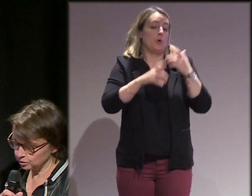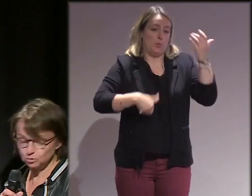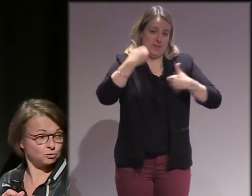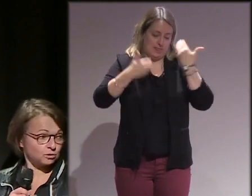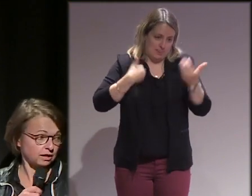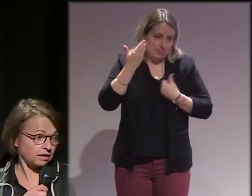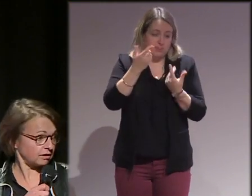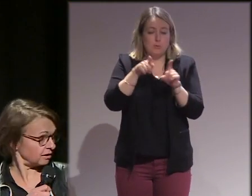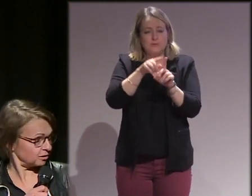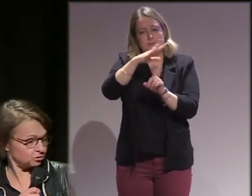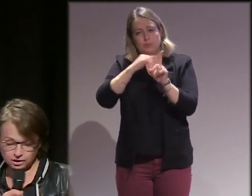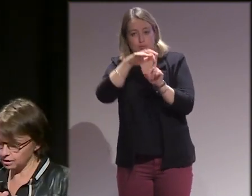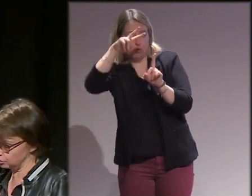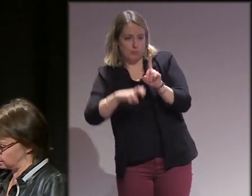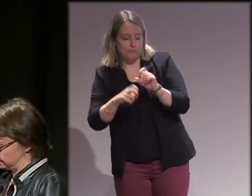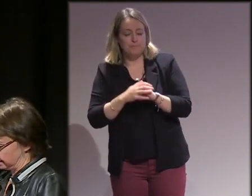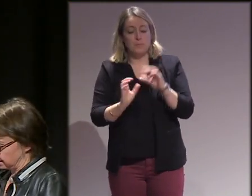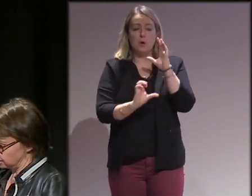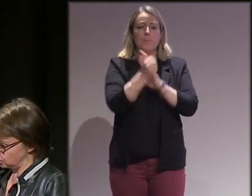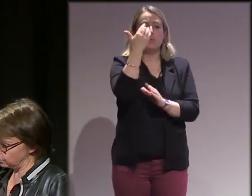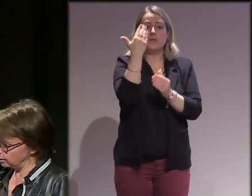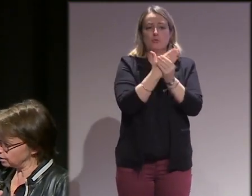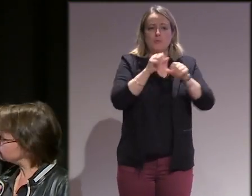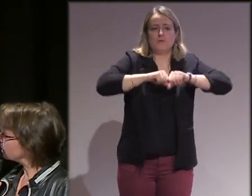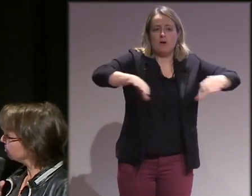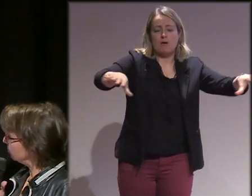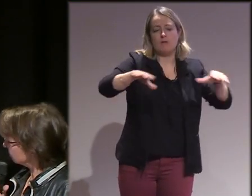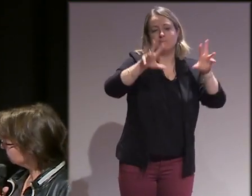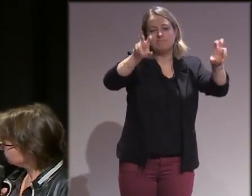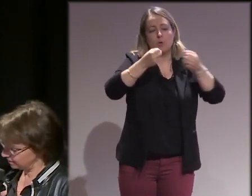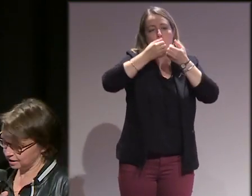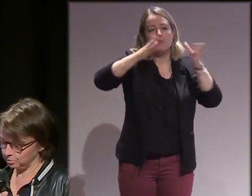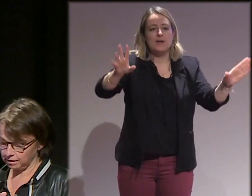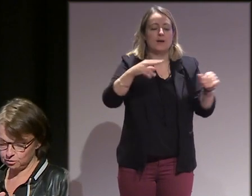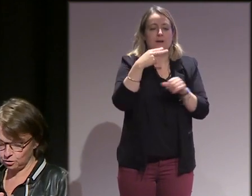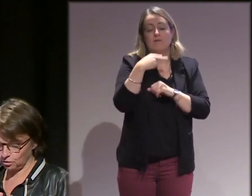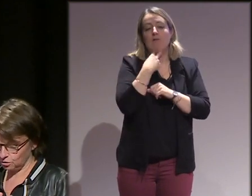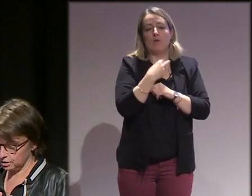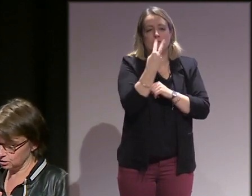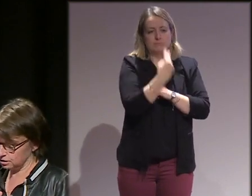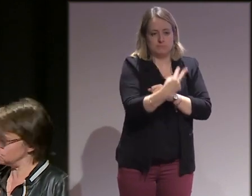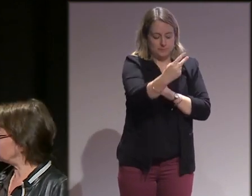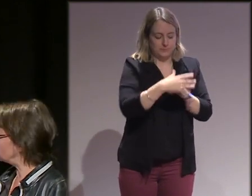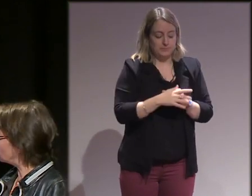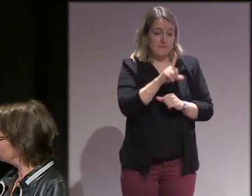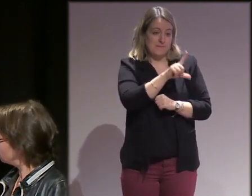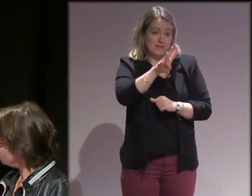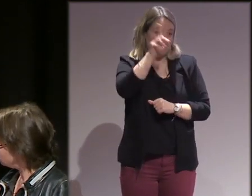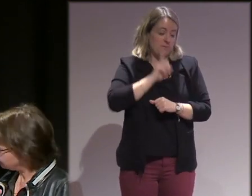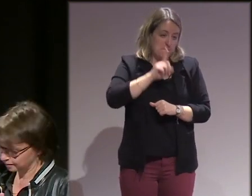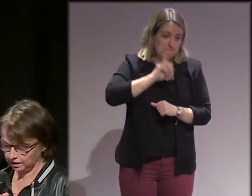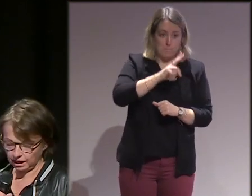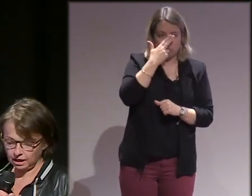Son premier documentaire, Ouvrir la voie, donne la parole à 24 femmes qui parlent de leur identité de femme noire en